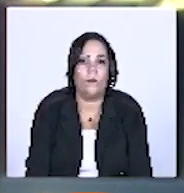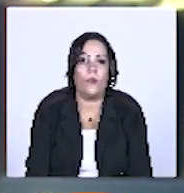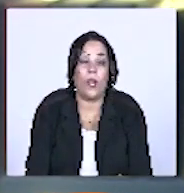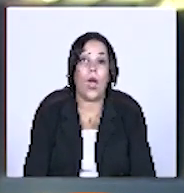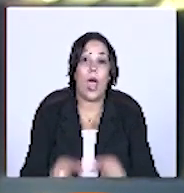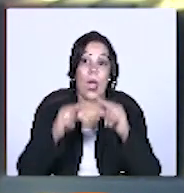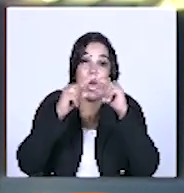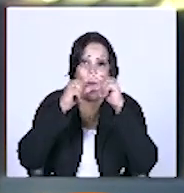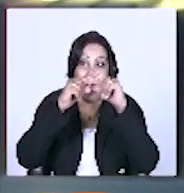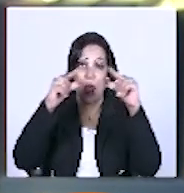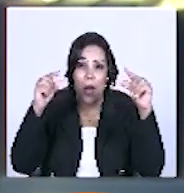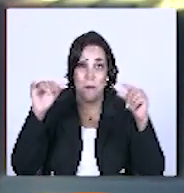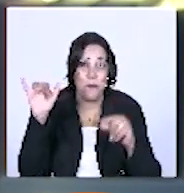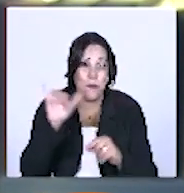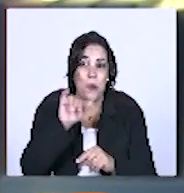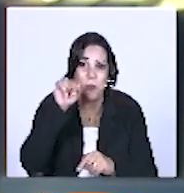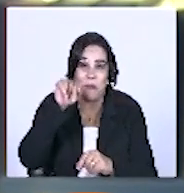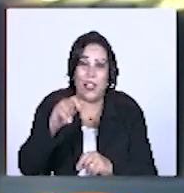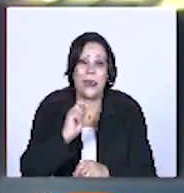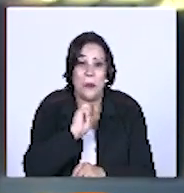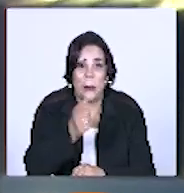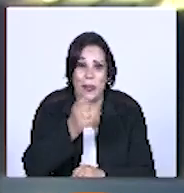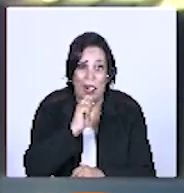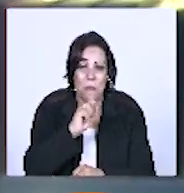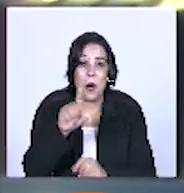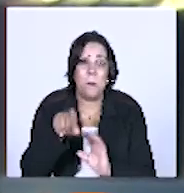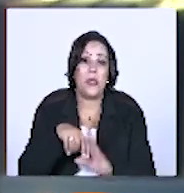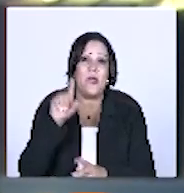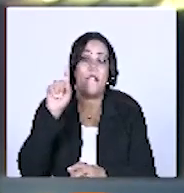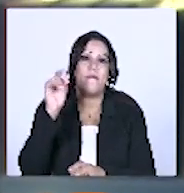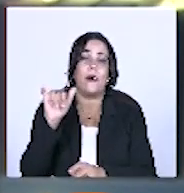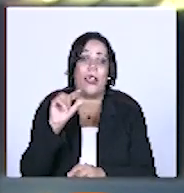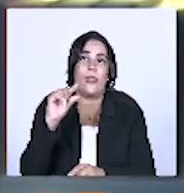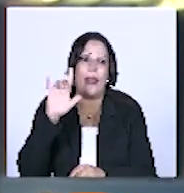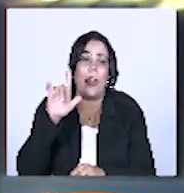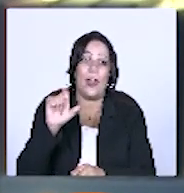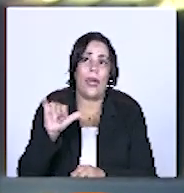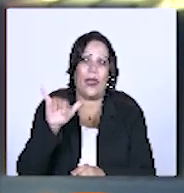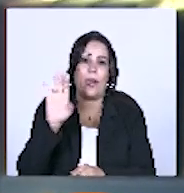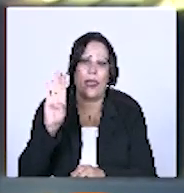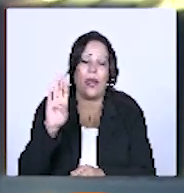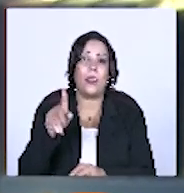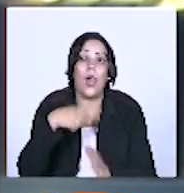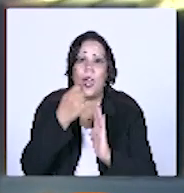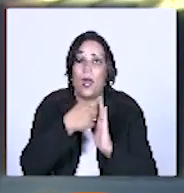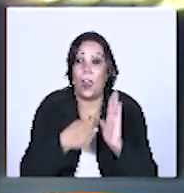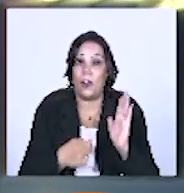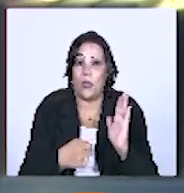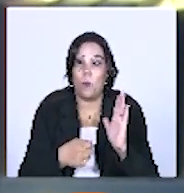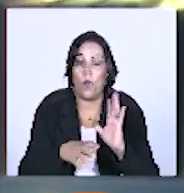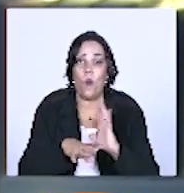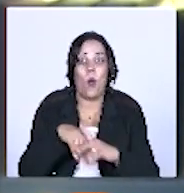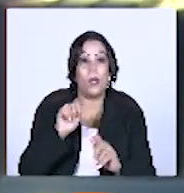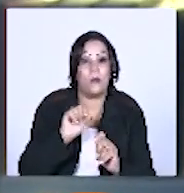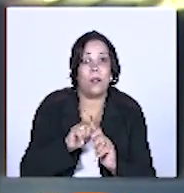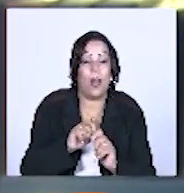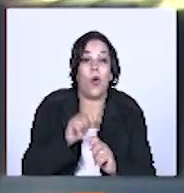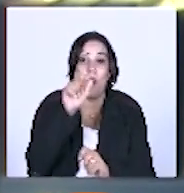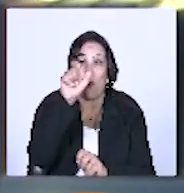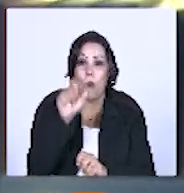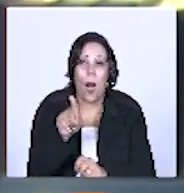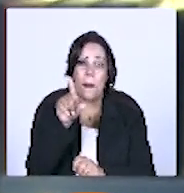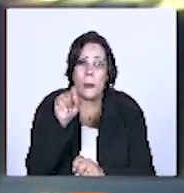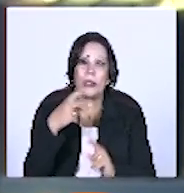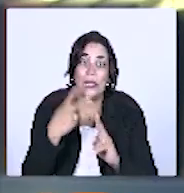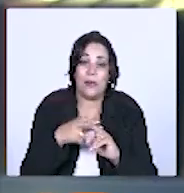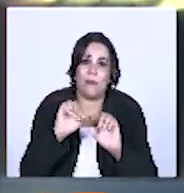القول المقصور لهذه الحلقه من فريدريك دوجلاس ده كاتب وا اصلاحي واحد الذين